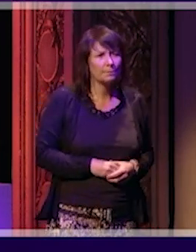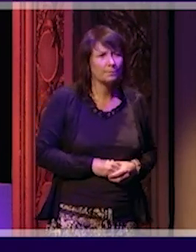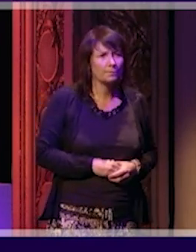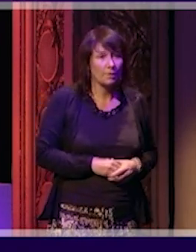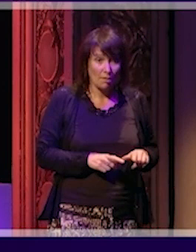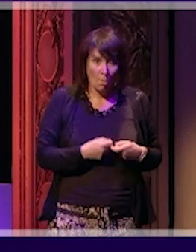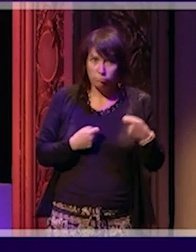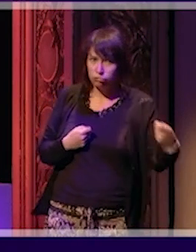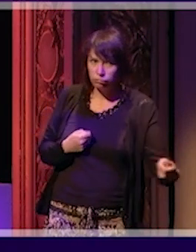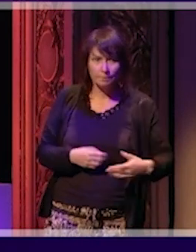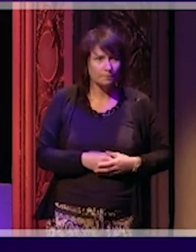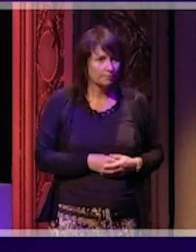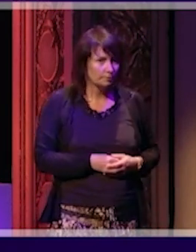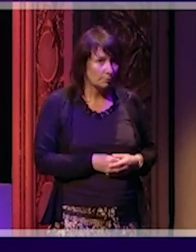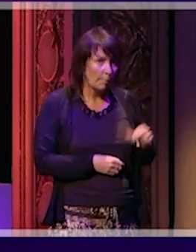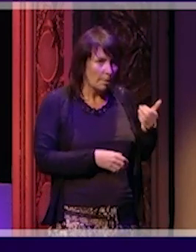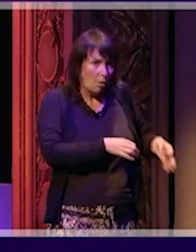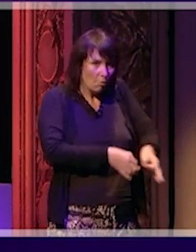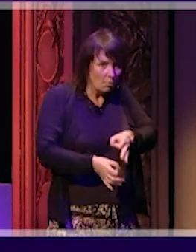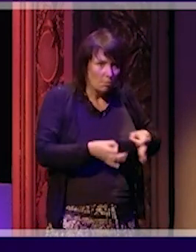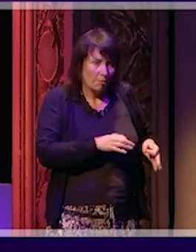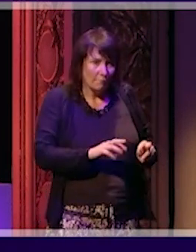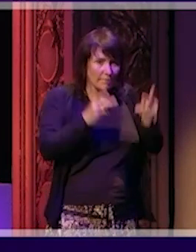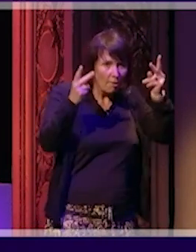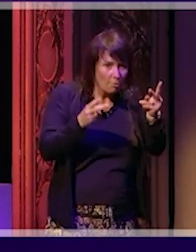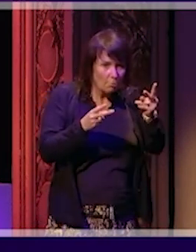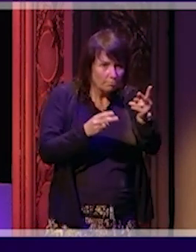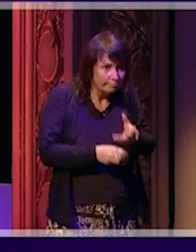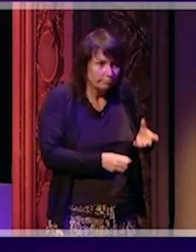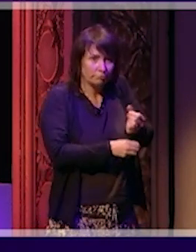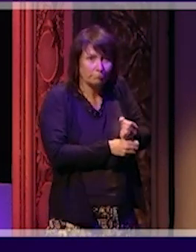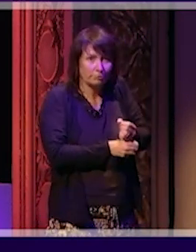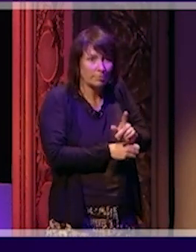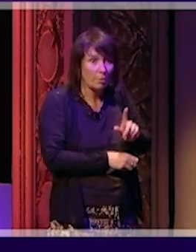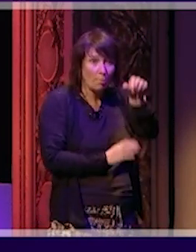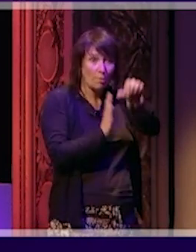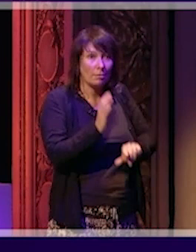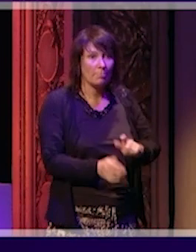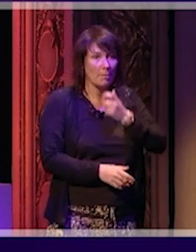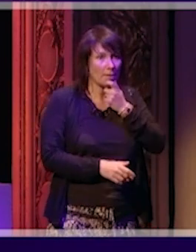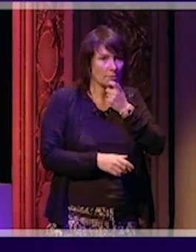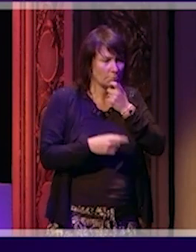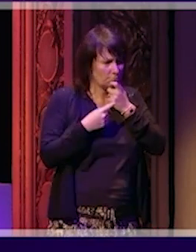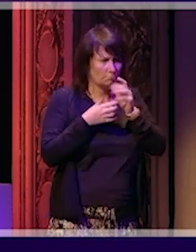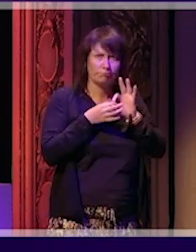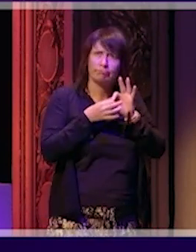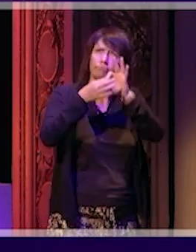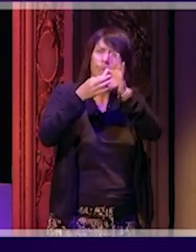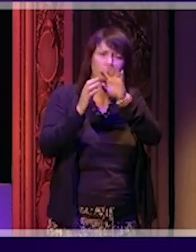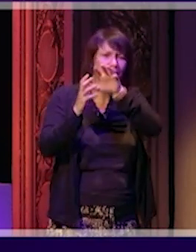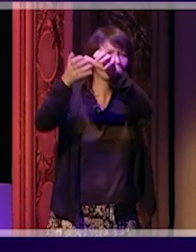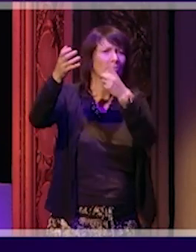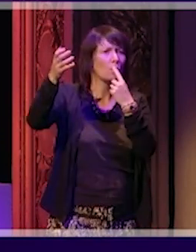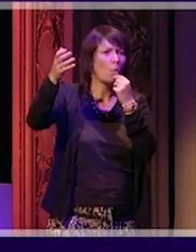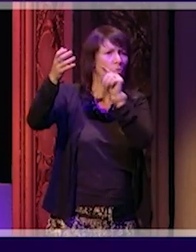cependant très longtemps car le tout premier organisme vivant lui date du mois de mars en parlant de mars d'ailleurs et